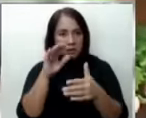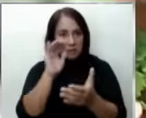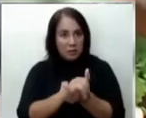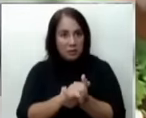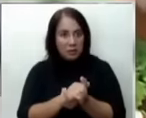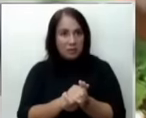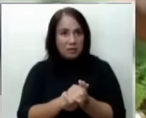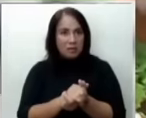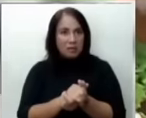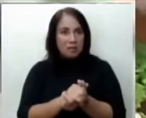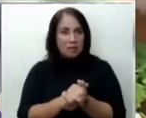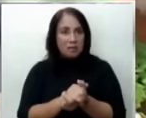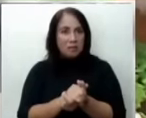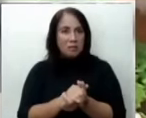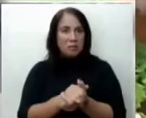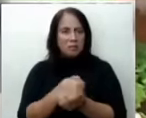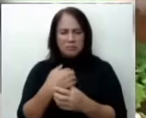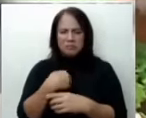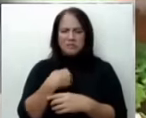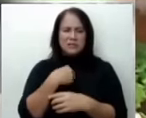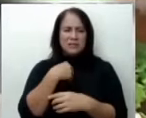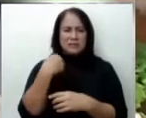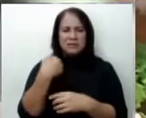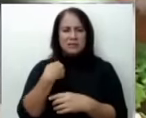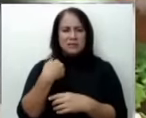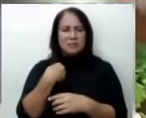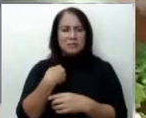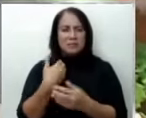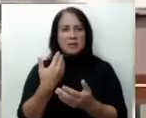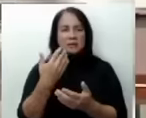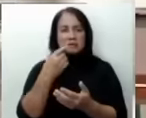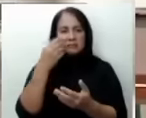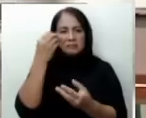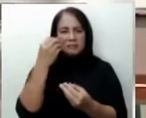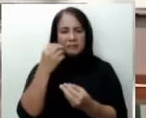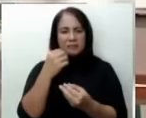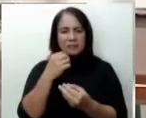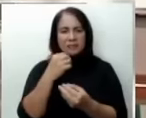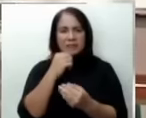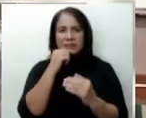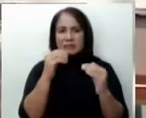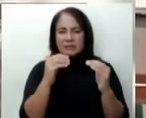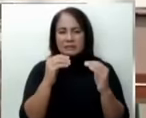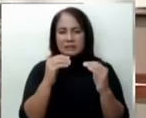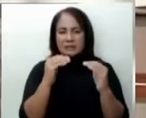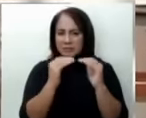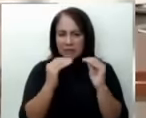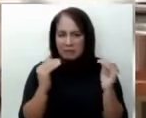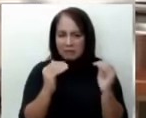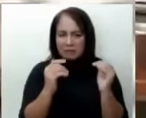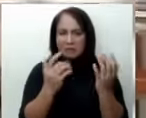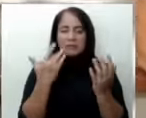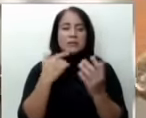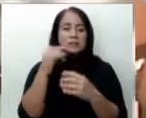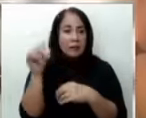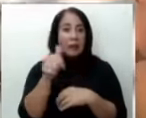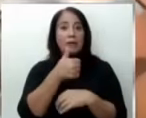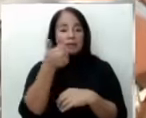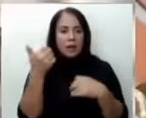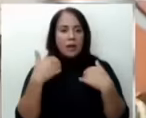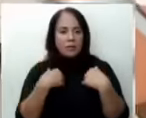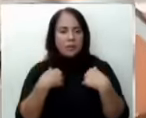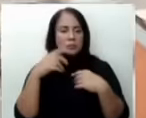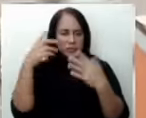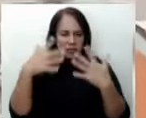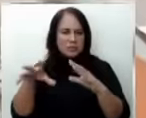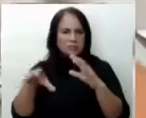na po makatarawan nga. Hindi nga kasi free yung mga kandun. Bukod sa kanila, meron pa raw iba na nagbabaan na rin sa